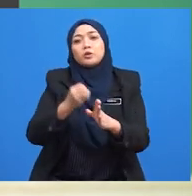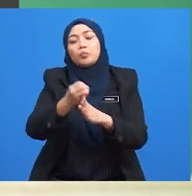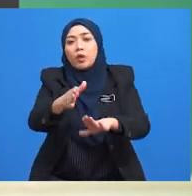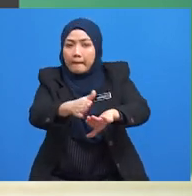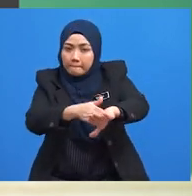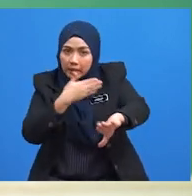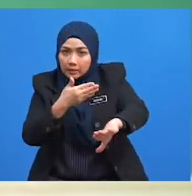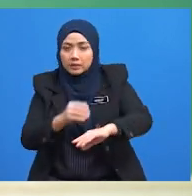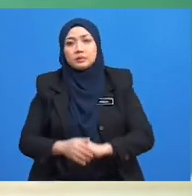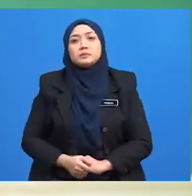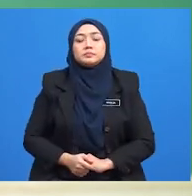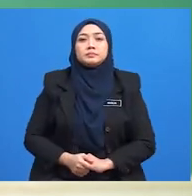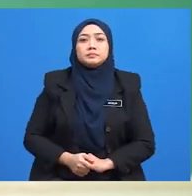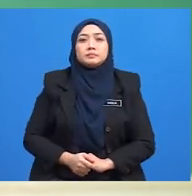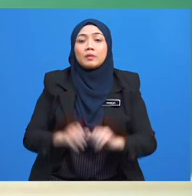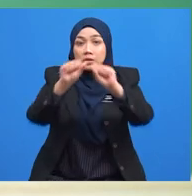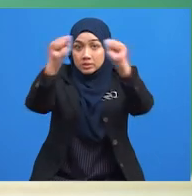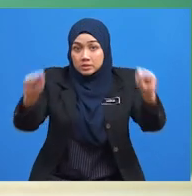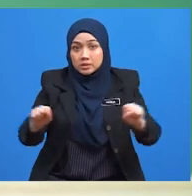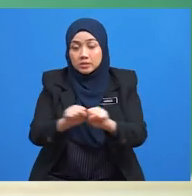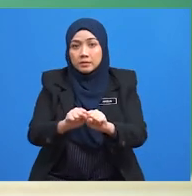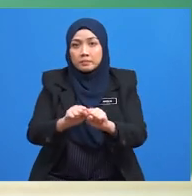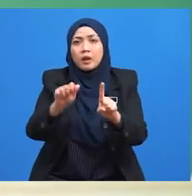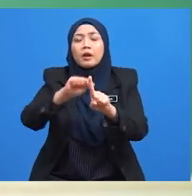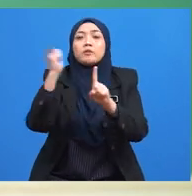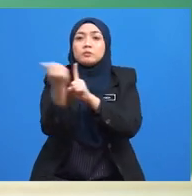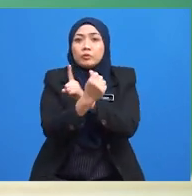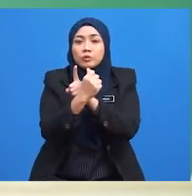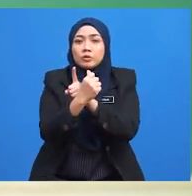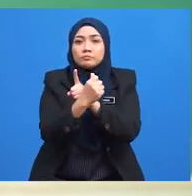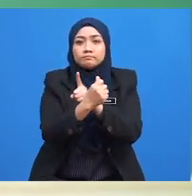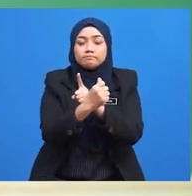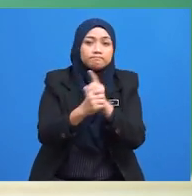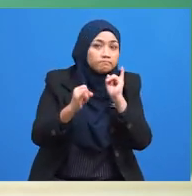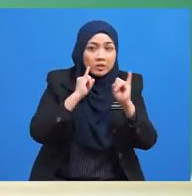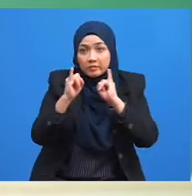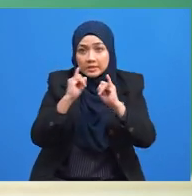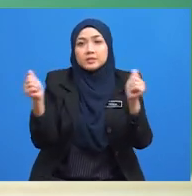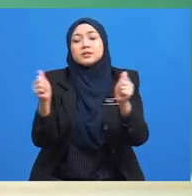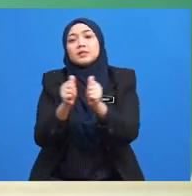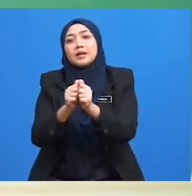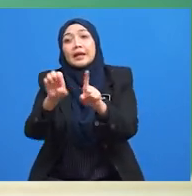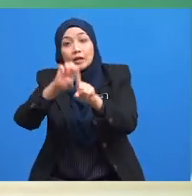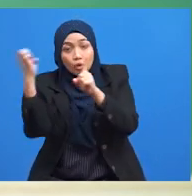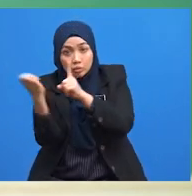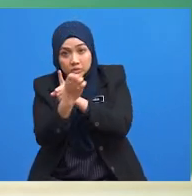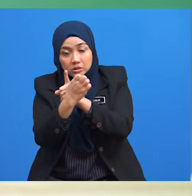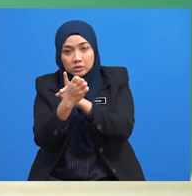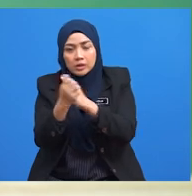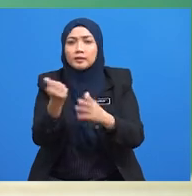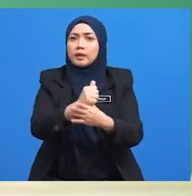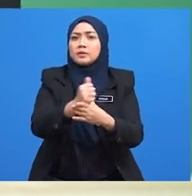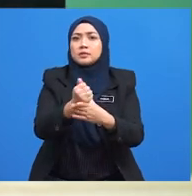lambat. Sistem atmosfera juga saling berinteraksi dengan sistem ekologi. Antaranya